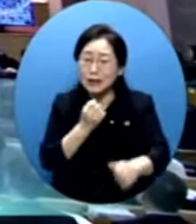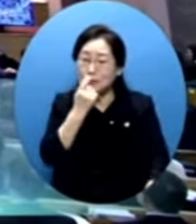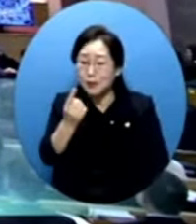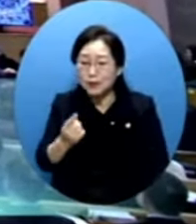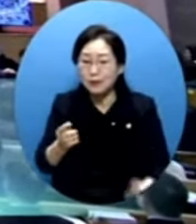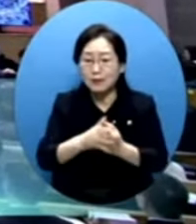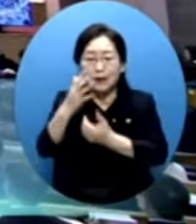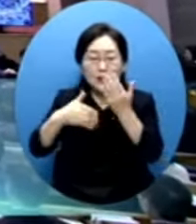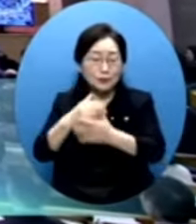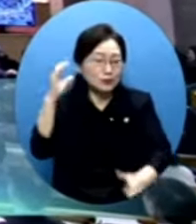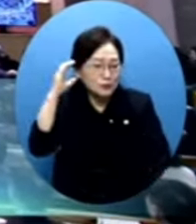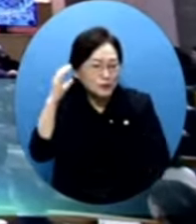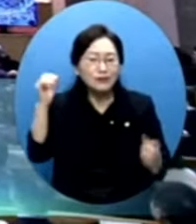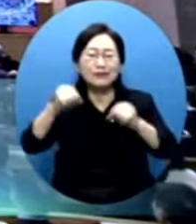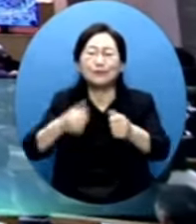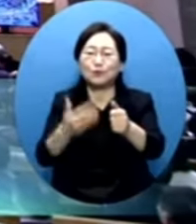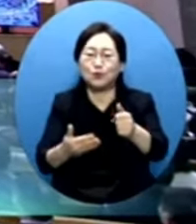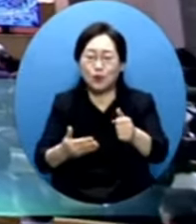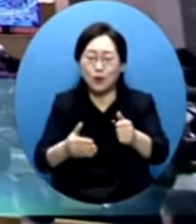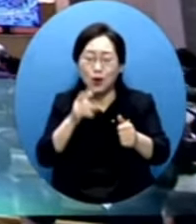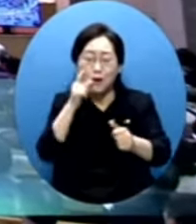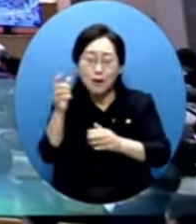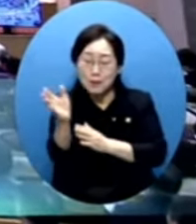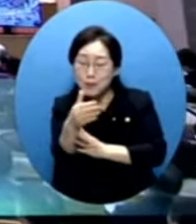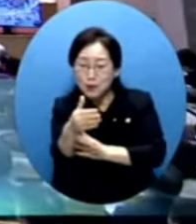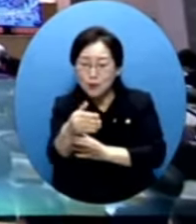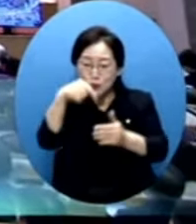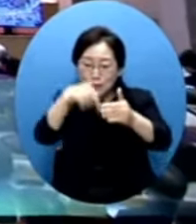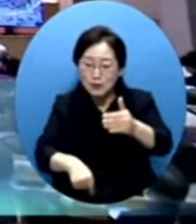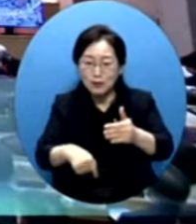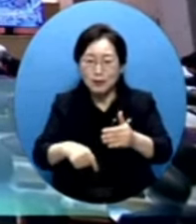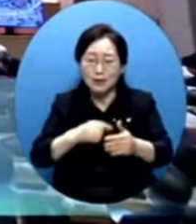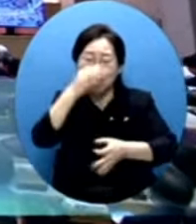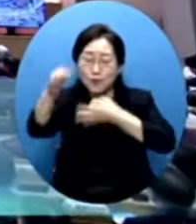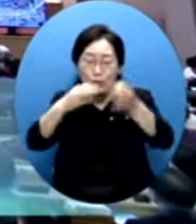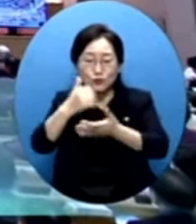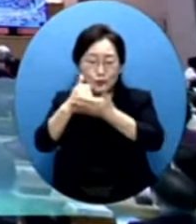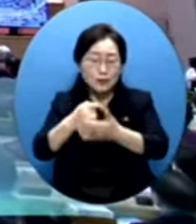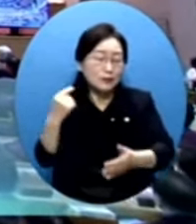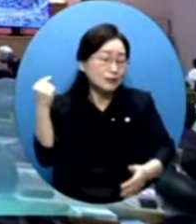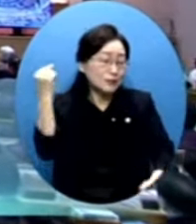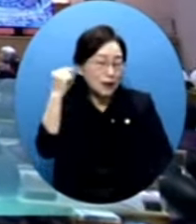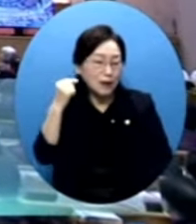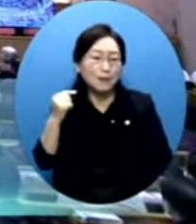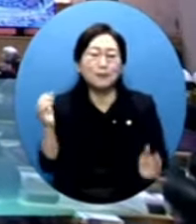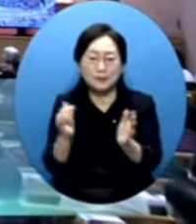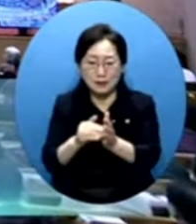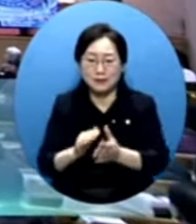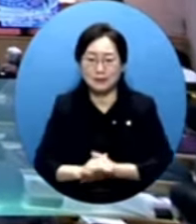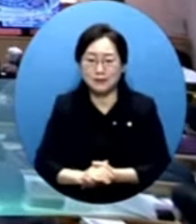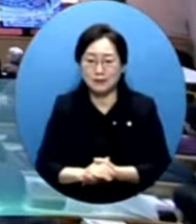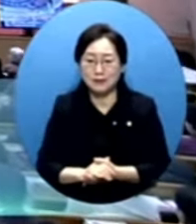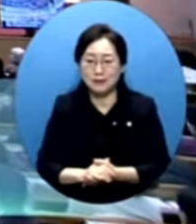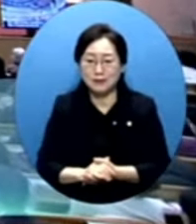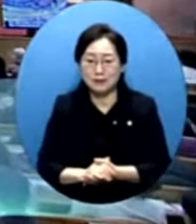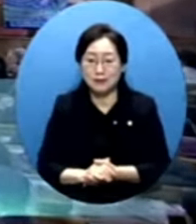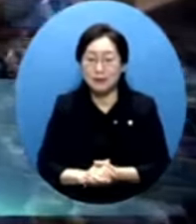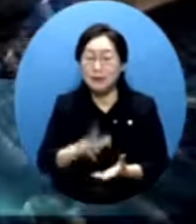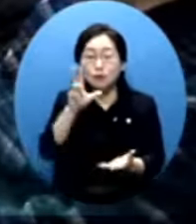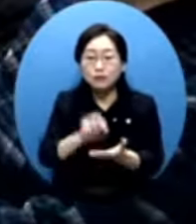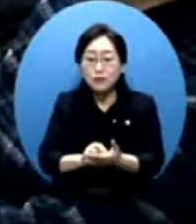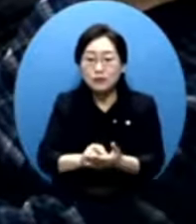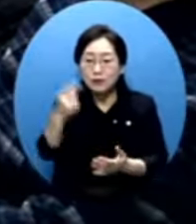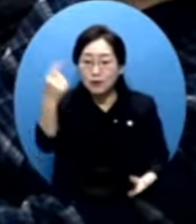대답하셨고 내가 수월의 뱃속에서 부르짖었더니 주께서 내 음성을 들으셨나이다 문제가